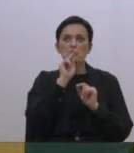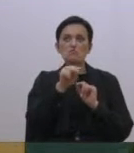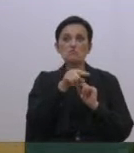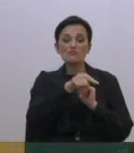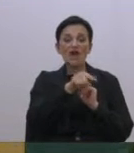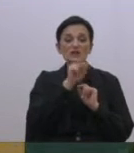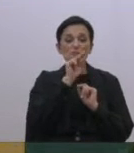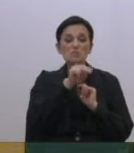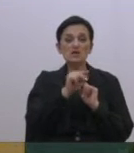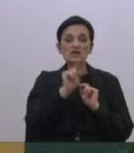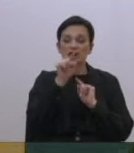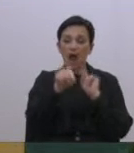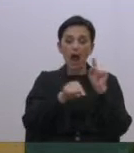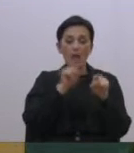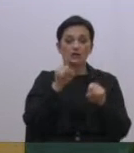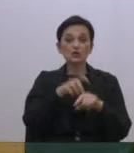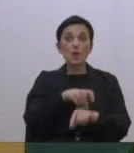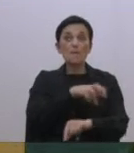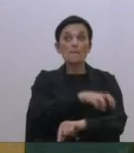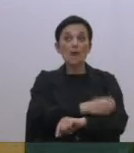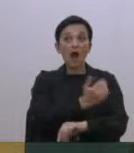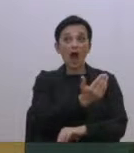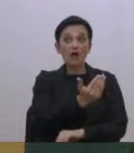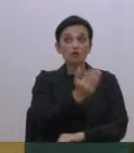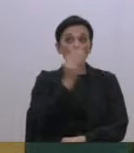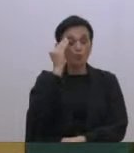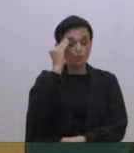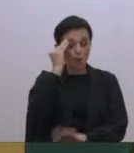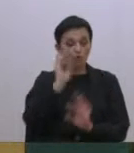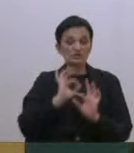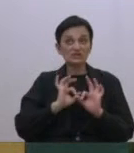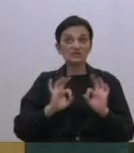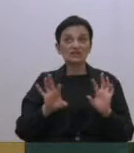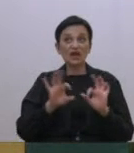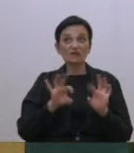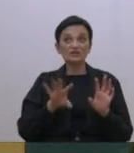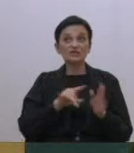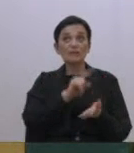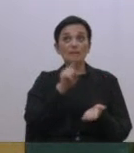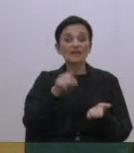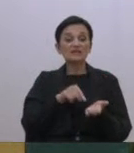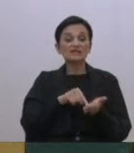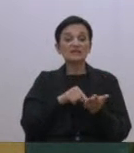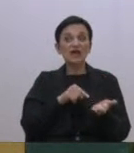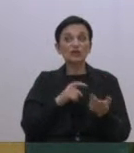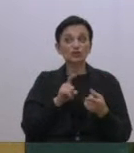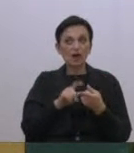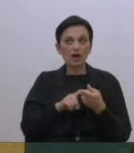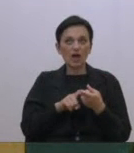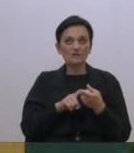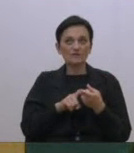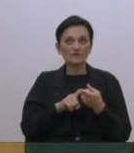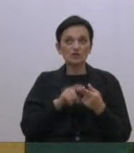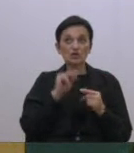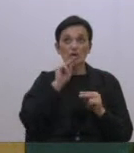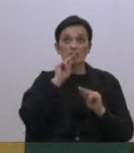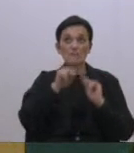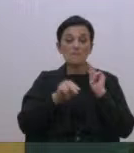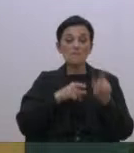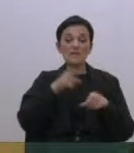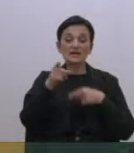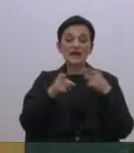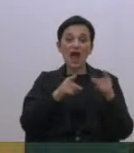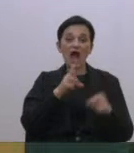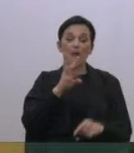ახართ. თქვენი პარტიის პოზიცია გაგვაცანით ამ საკითხებთან დაკავშირებით. ამ ბრალდებებს თქვენ